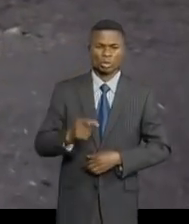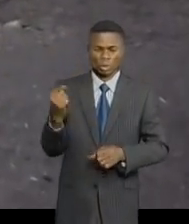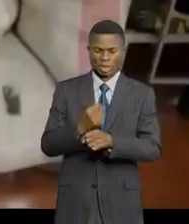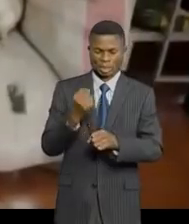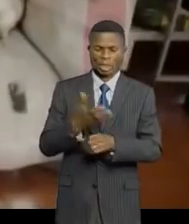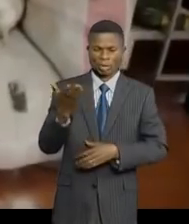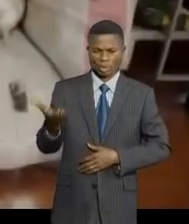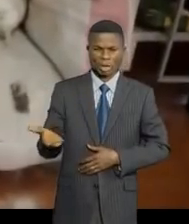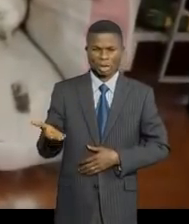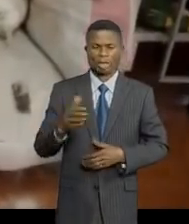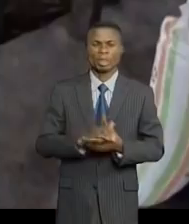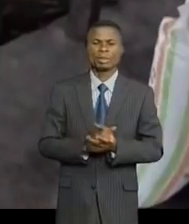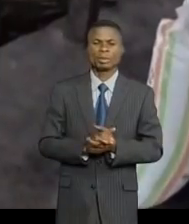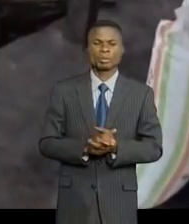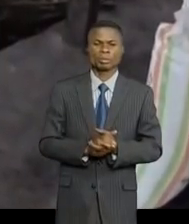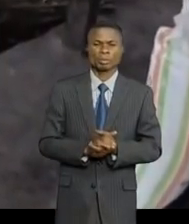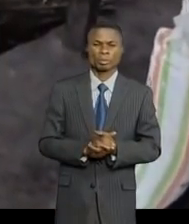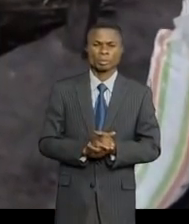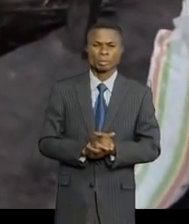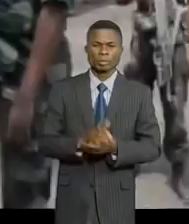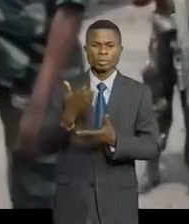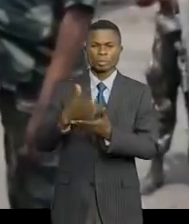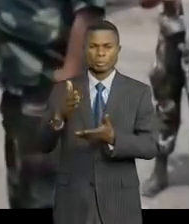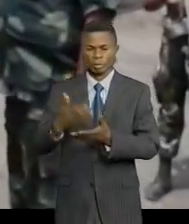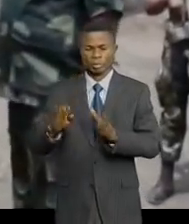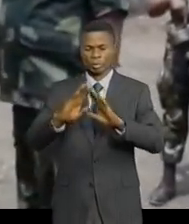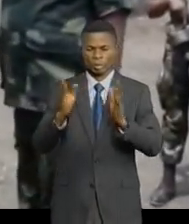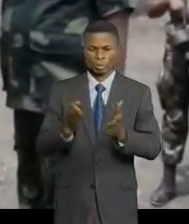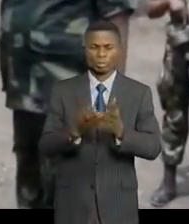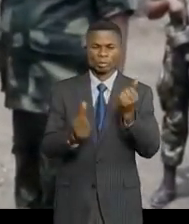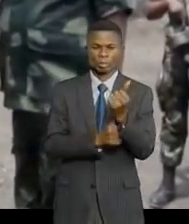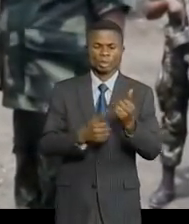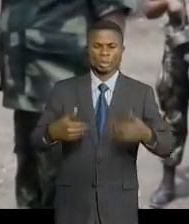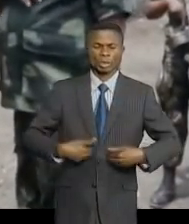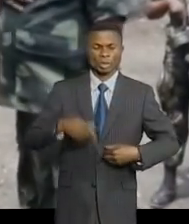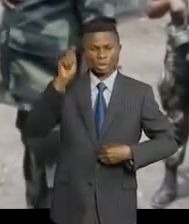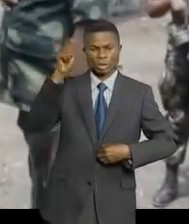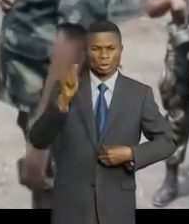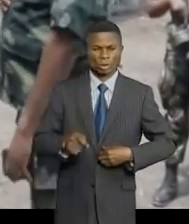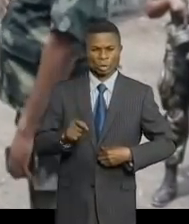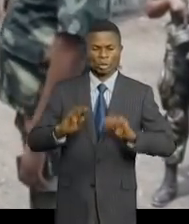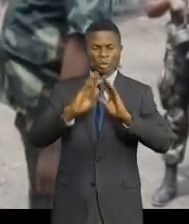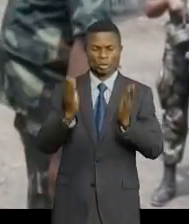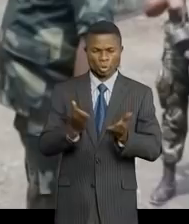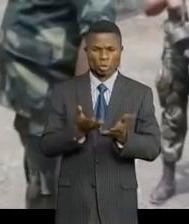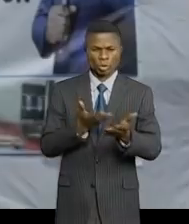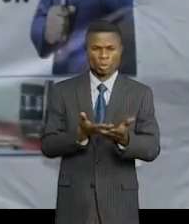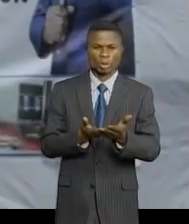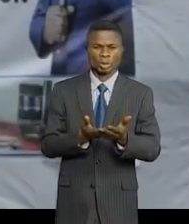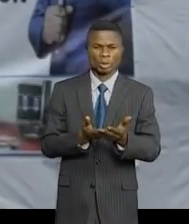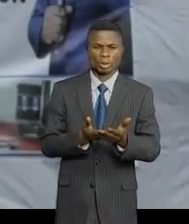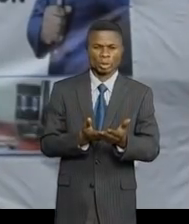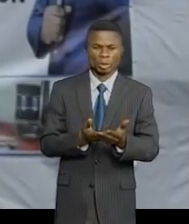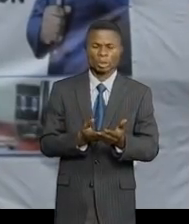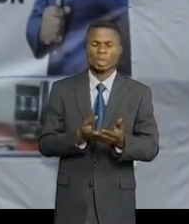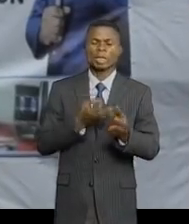la parade, un repas de corps a été partagé entre le commandant de la 34e région militaire et ses éléments du régiment Léopard à Mugunga. Il a